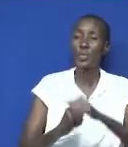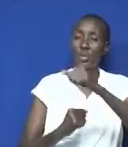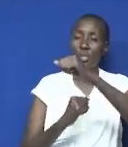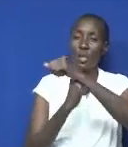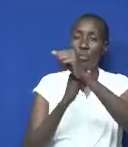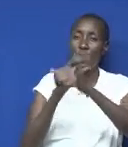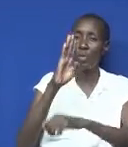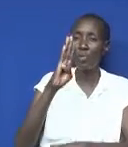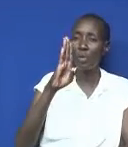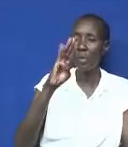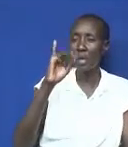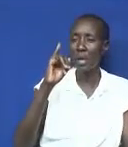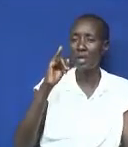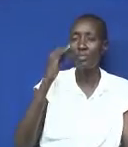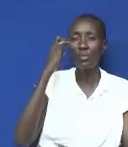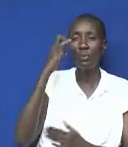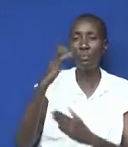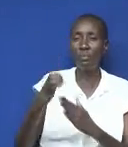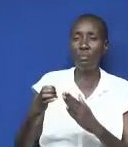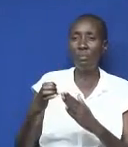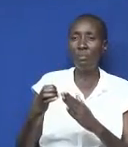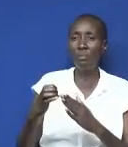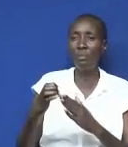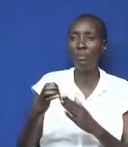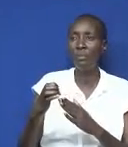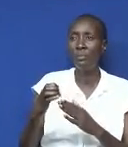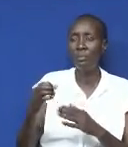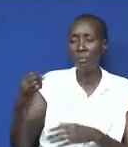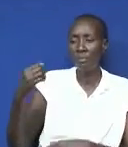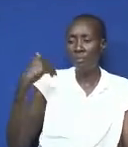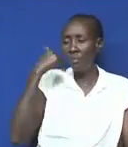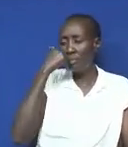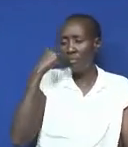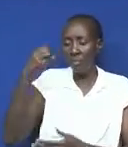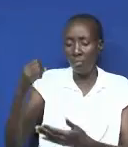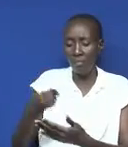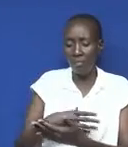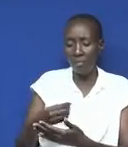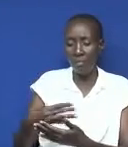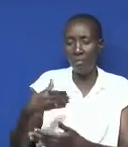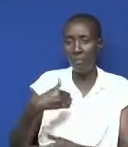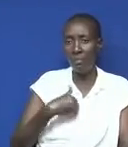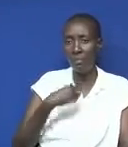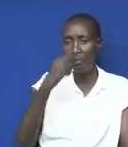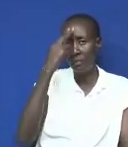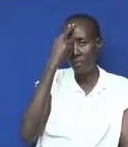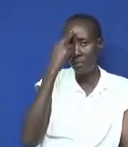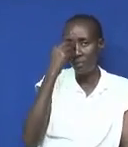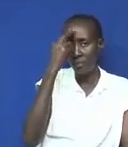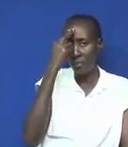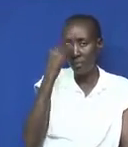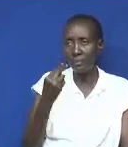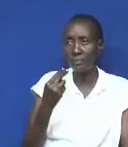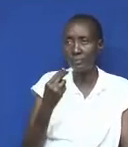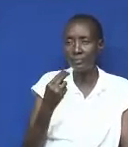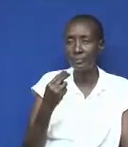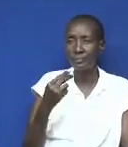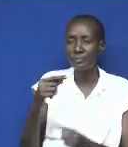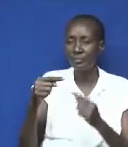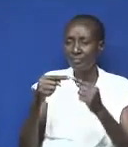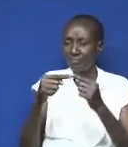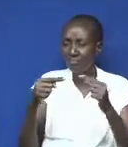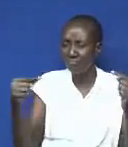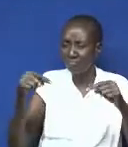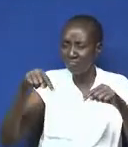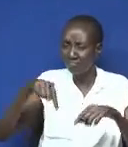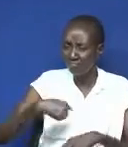mpaka mwisho. Iko kansa kidogo imetuingilia zi wa Masai wenyewe ambaye tumekuwa maadui wetu wenyewe. Hata